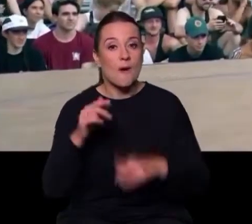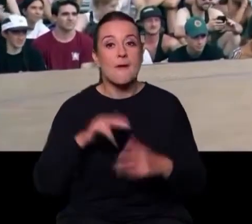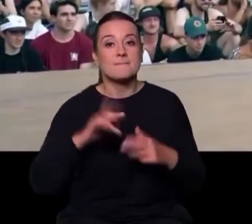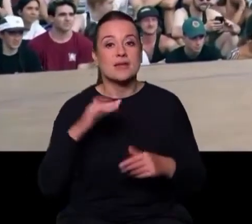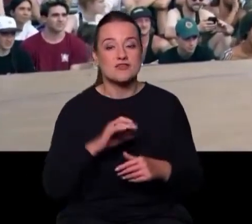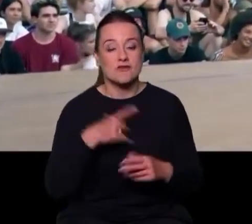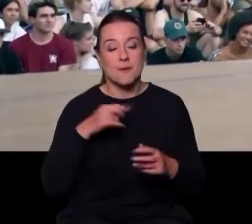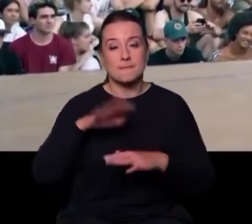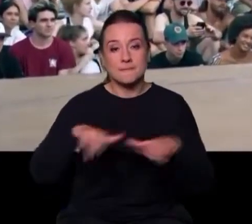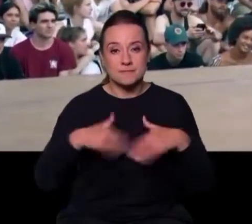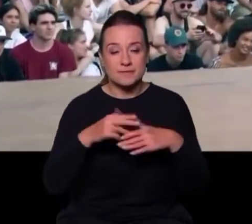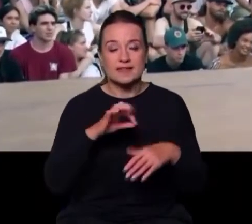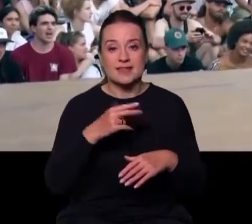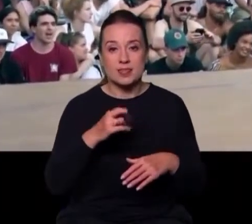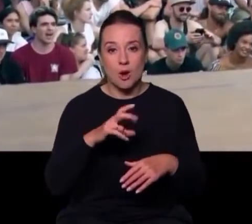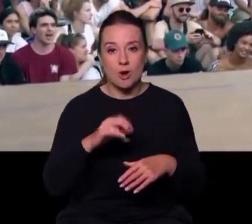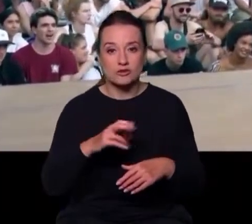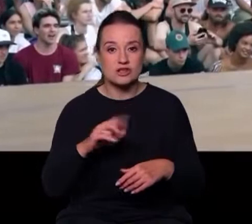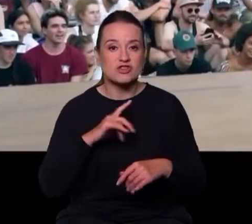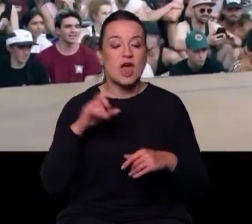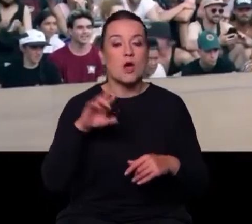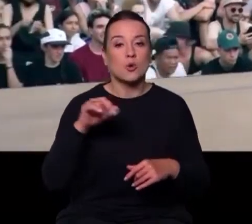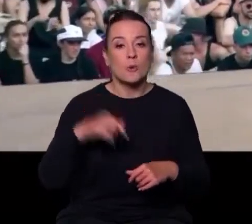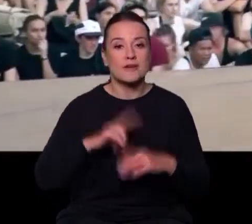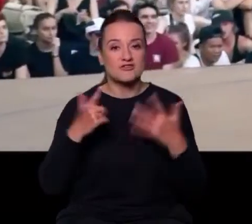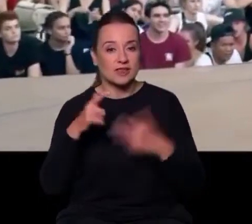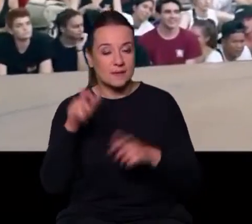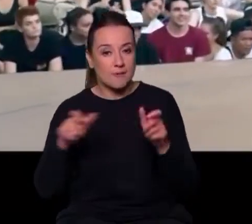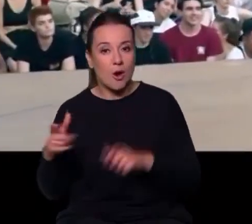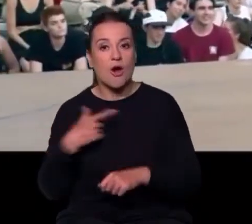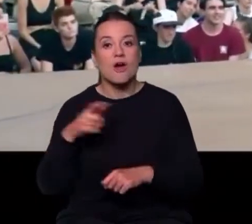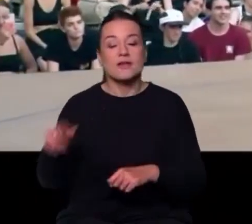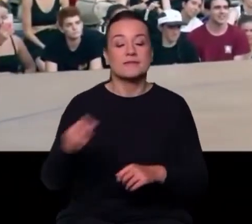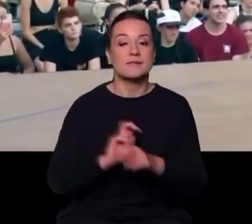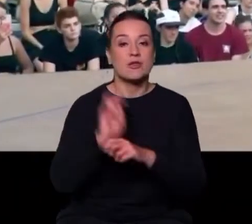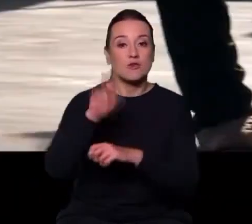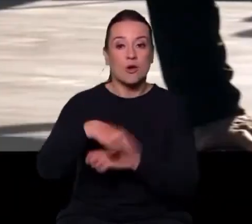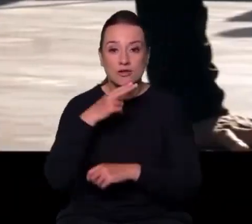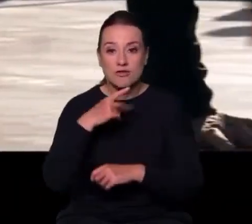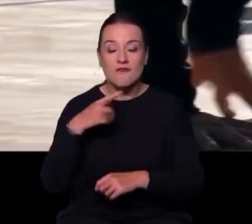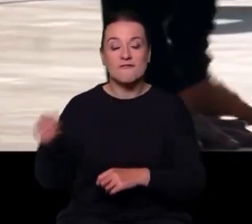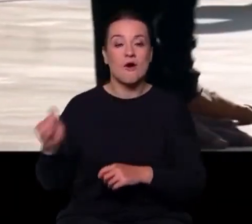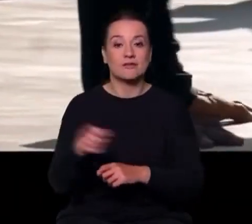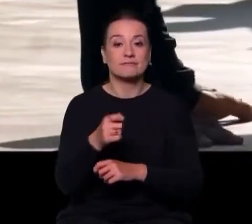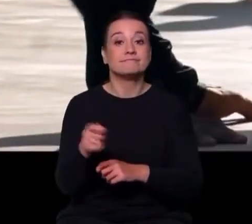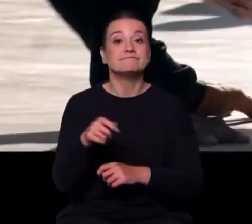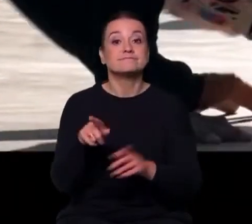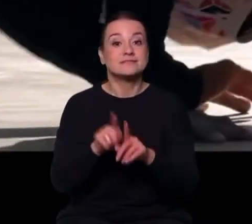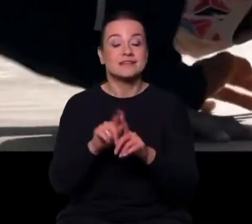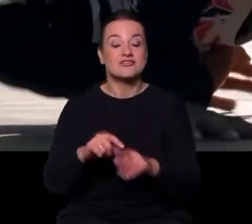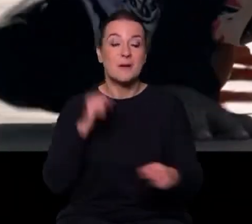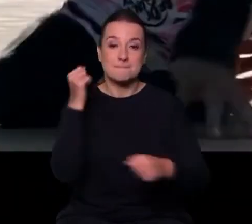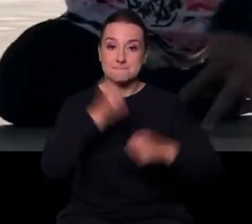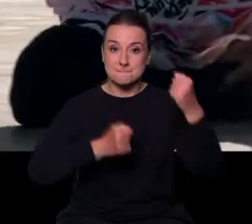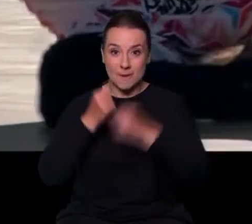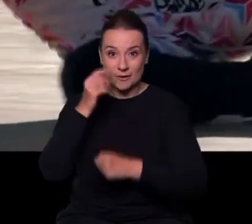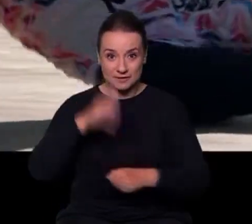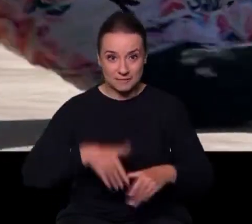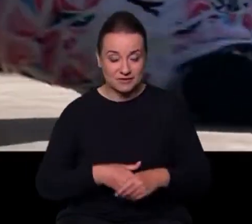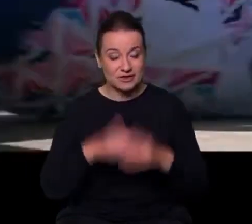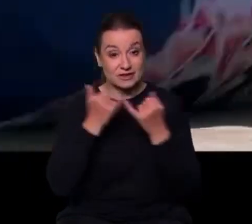pływanie synchroniczne, rugby siedmioosobowe, skoki do wody, tenis stołowy oraz boks. Tak, boks. To jest ta